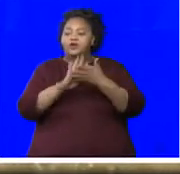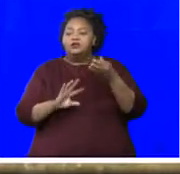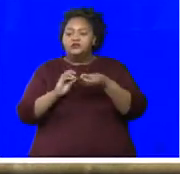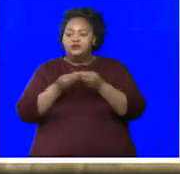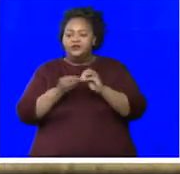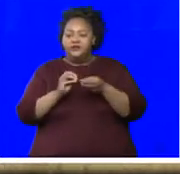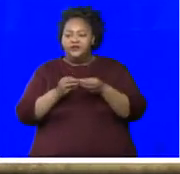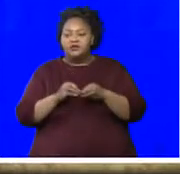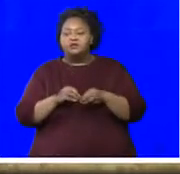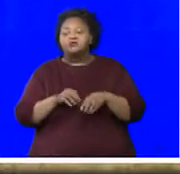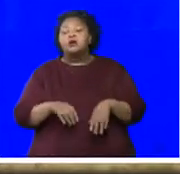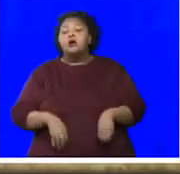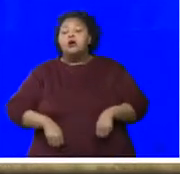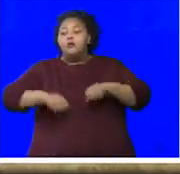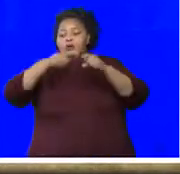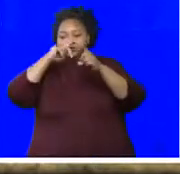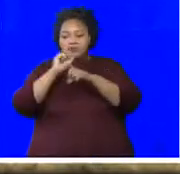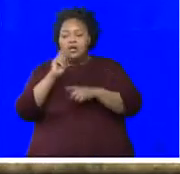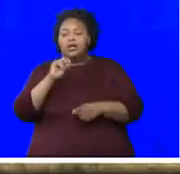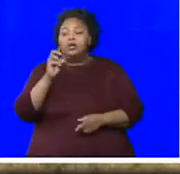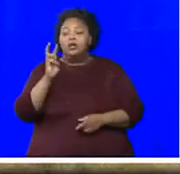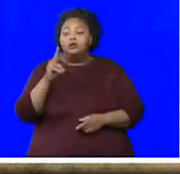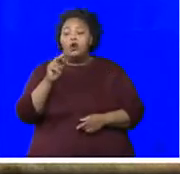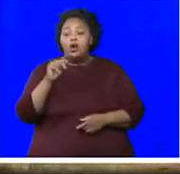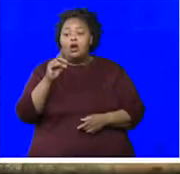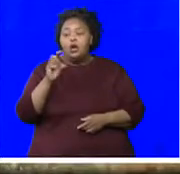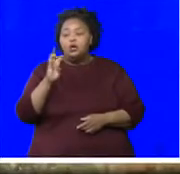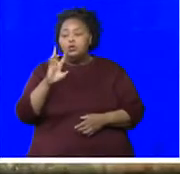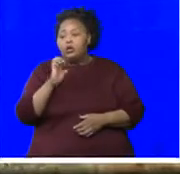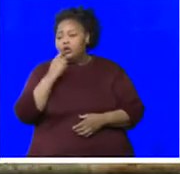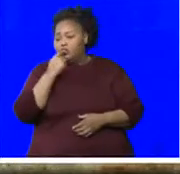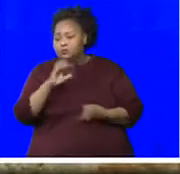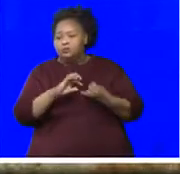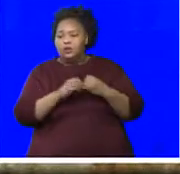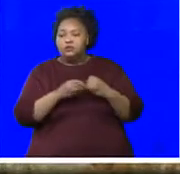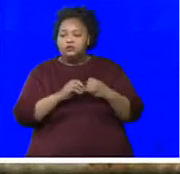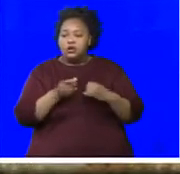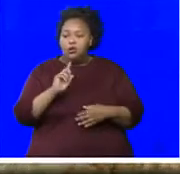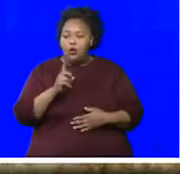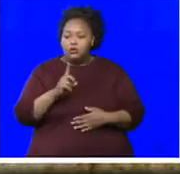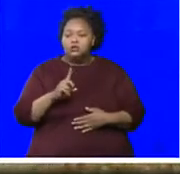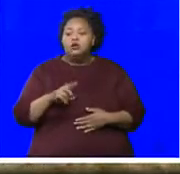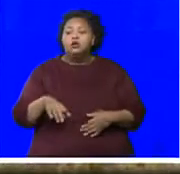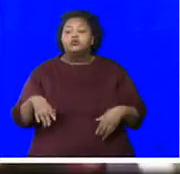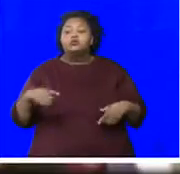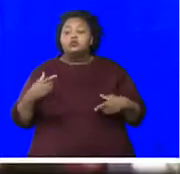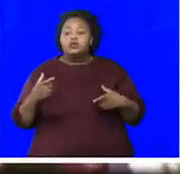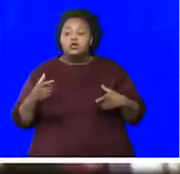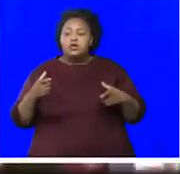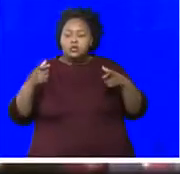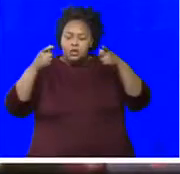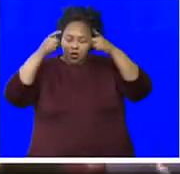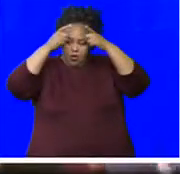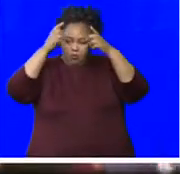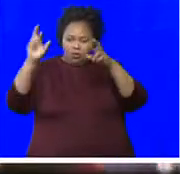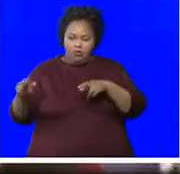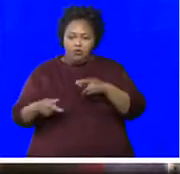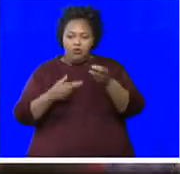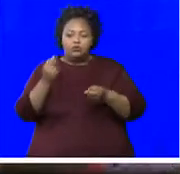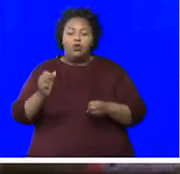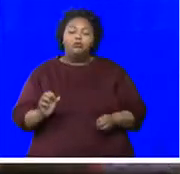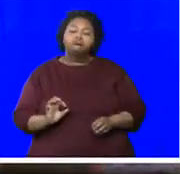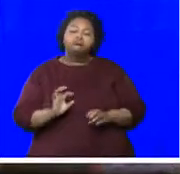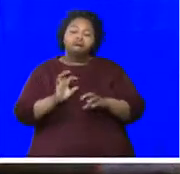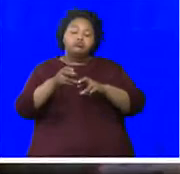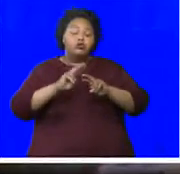lo msebenti bawenda ngenhloso yekutama kunciphisa tingodi letibangwa imfuyo emgwaqweni silungisa